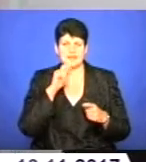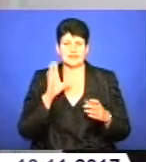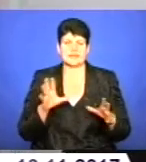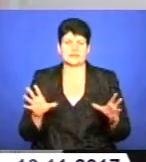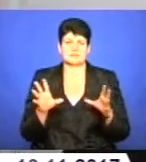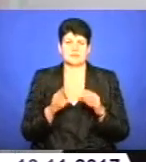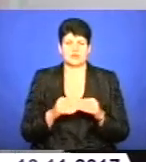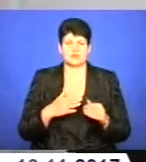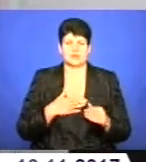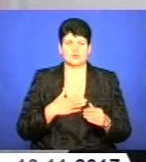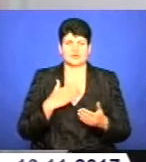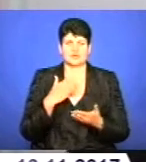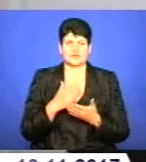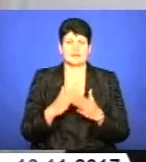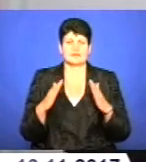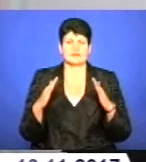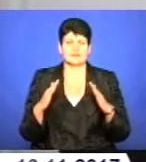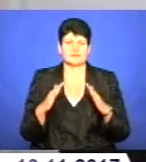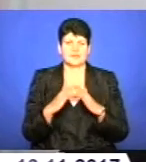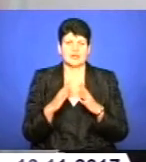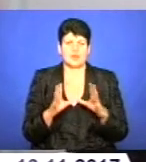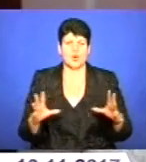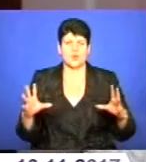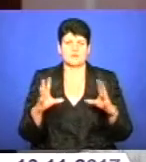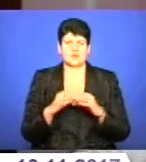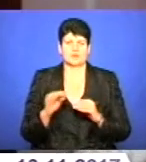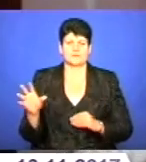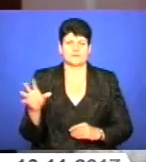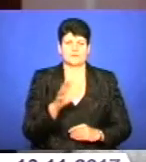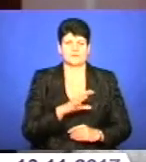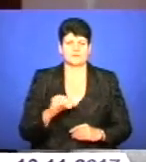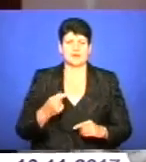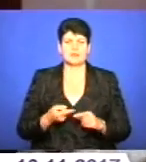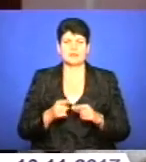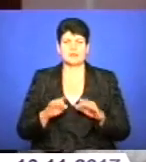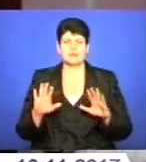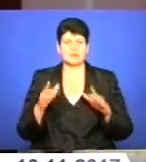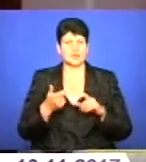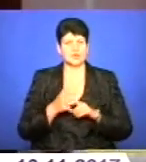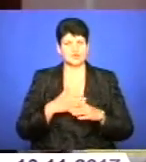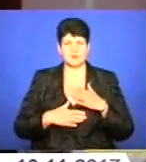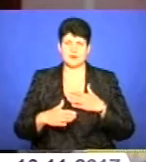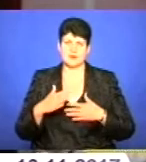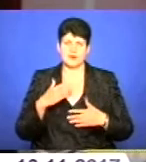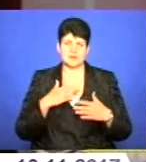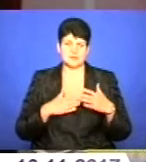є хатиною, яка об'єднує одне ціле. Це для мене подія дуже радісна,